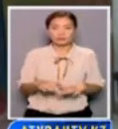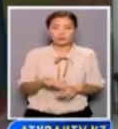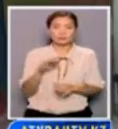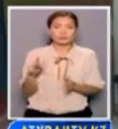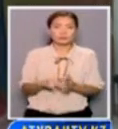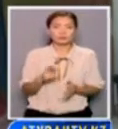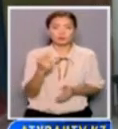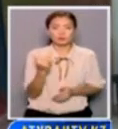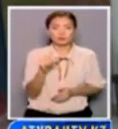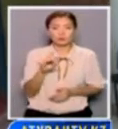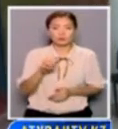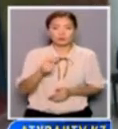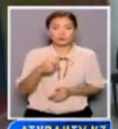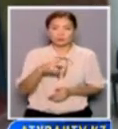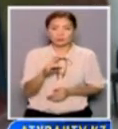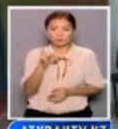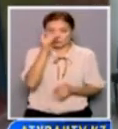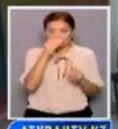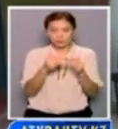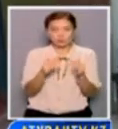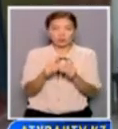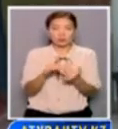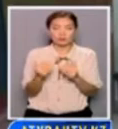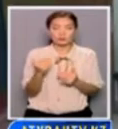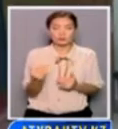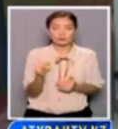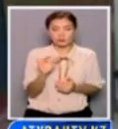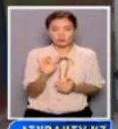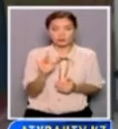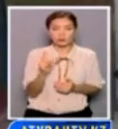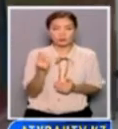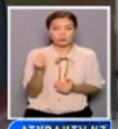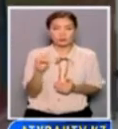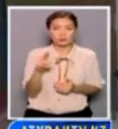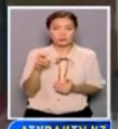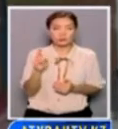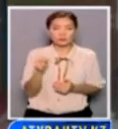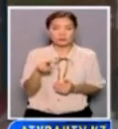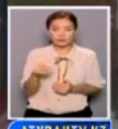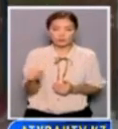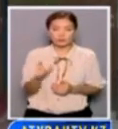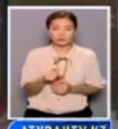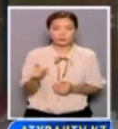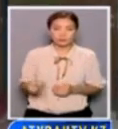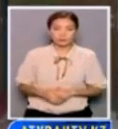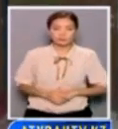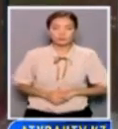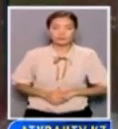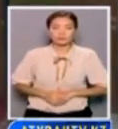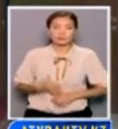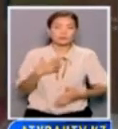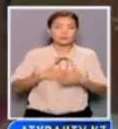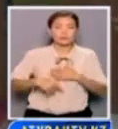қаласы Құрманғазы мәдени сарайына қарасты Еркінғала ауылдық мәдениет үйінің берілуі мына тұрғындар үшін өте қуанышты жағдай болып